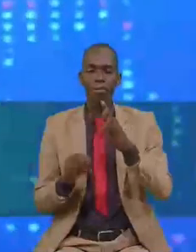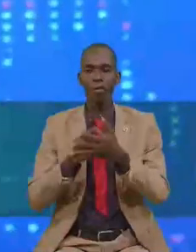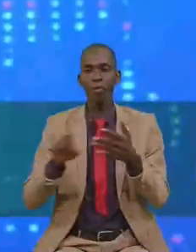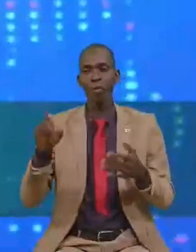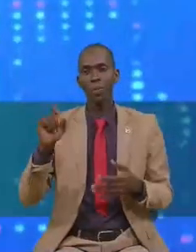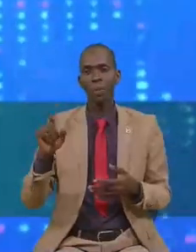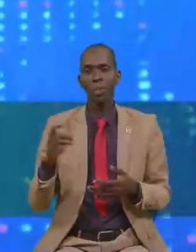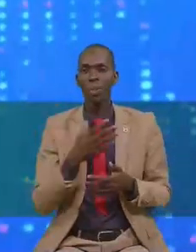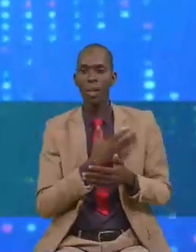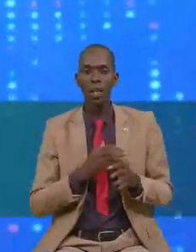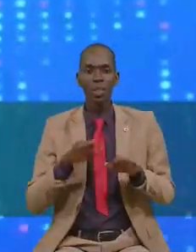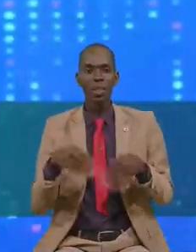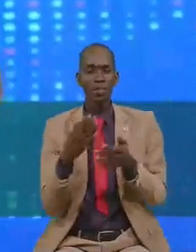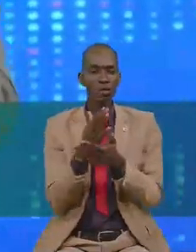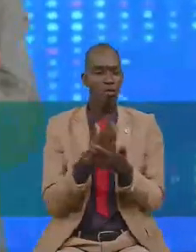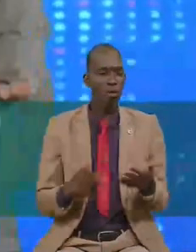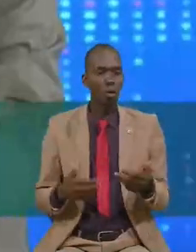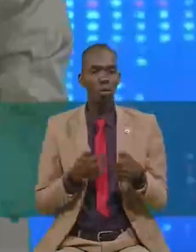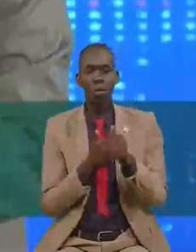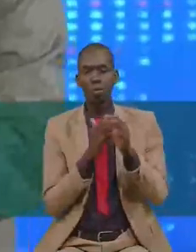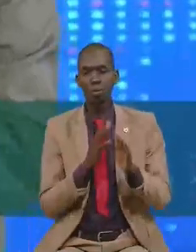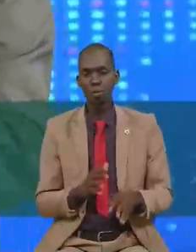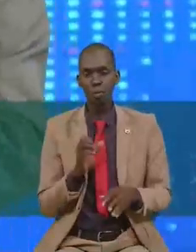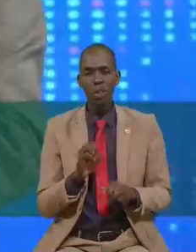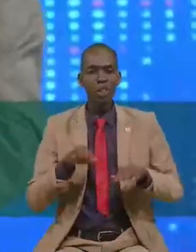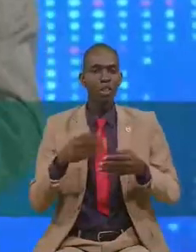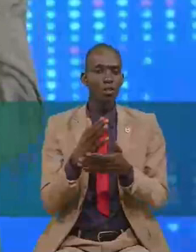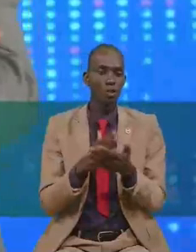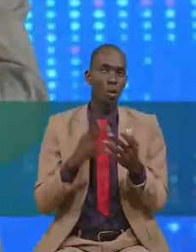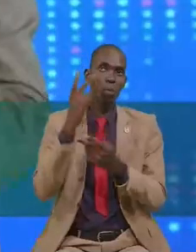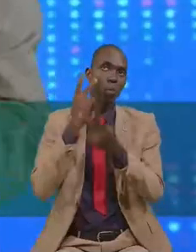Et Éphésiens 11, 4, 11.